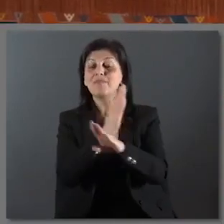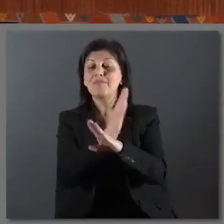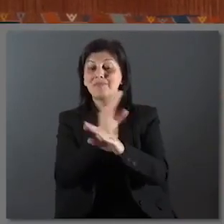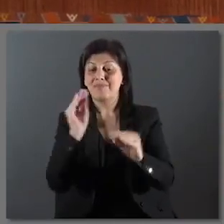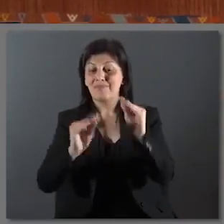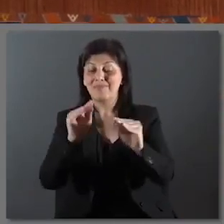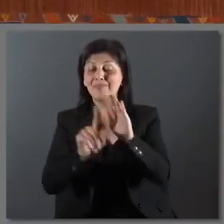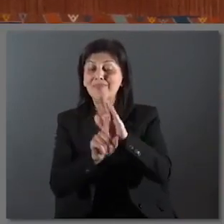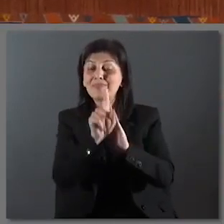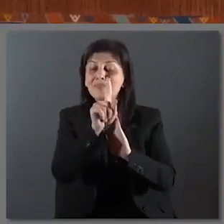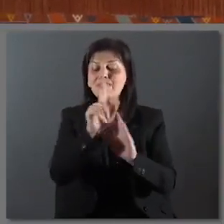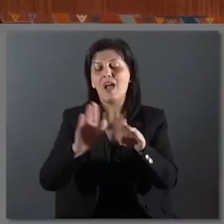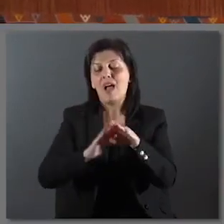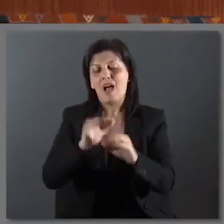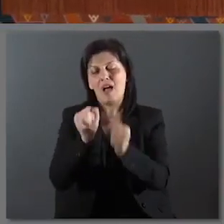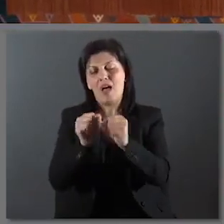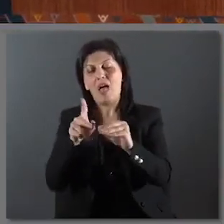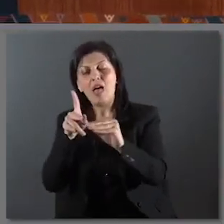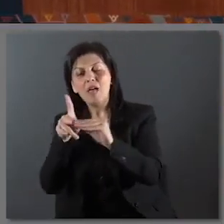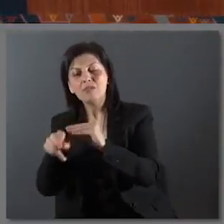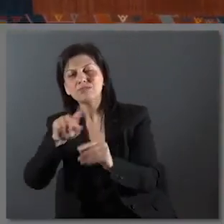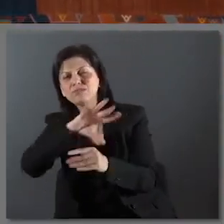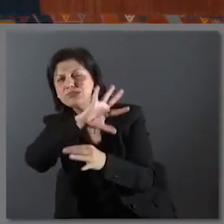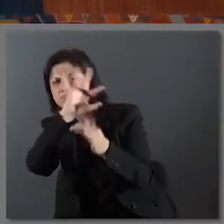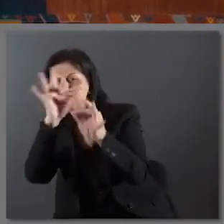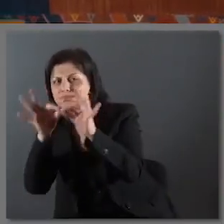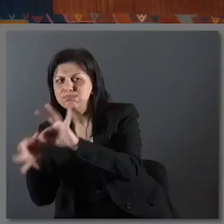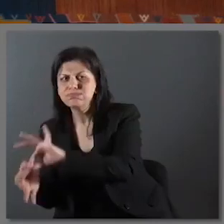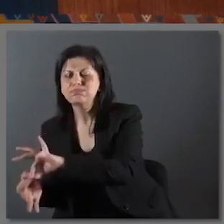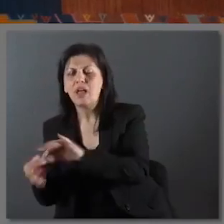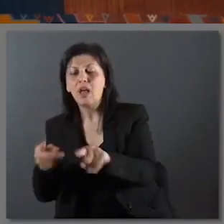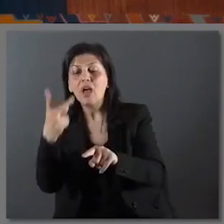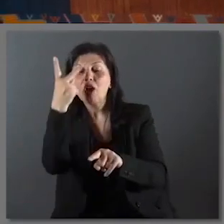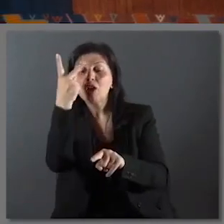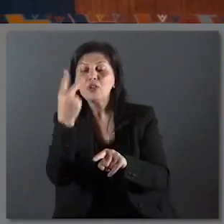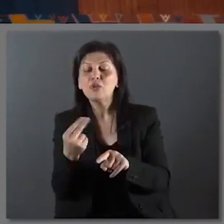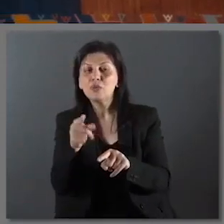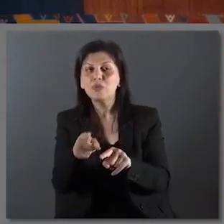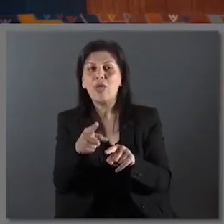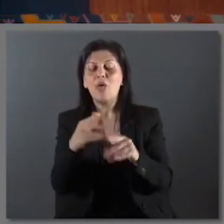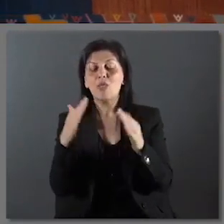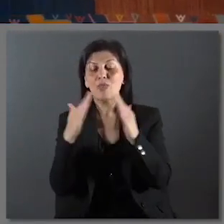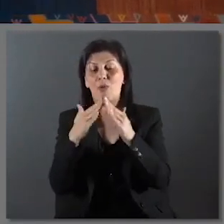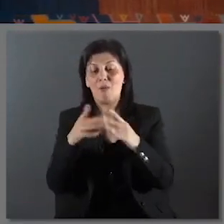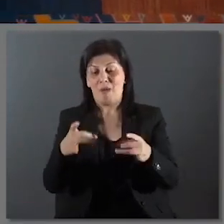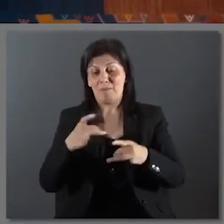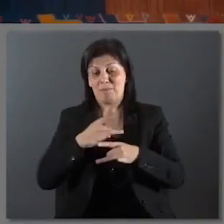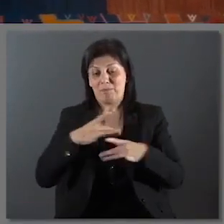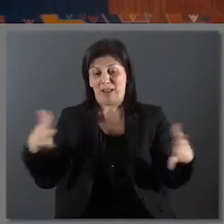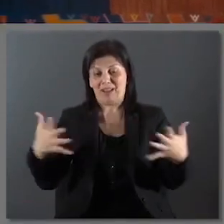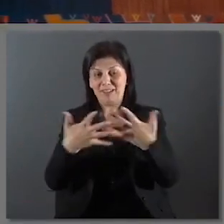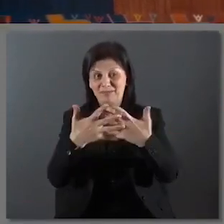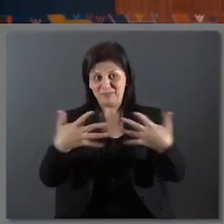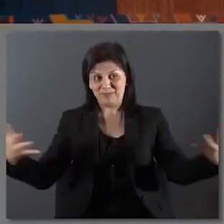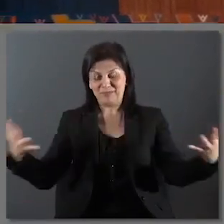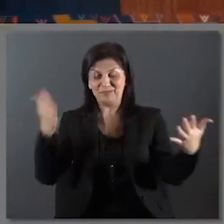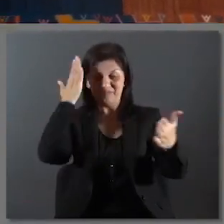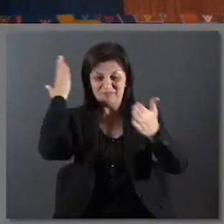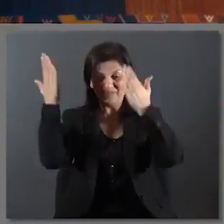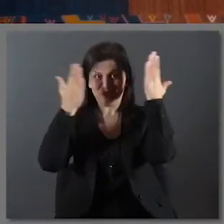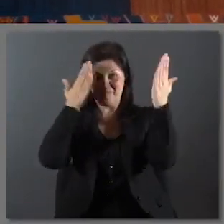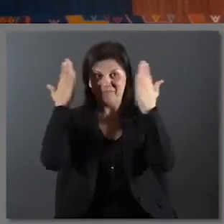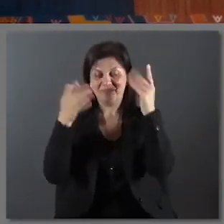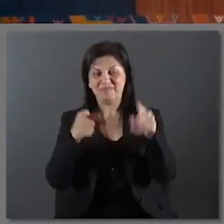ta xalça toxunub hazır olana qədər, bax bu iki tarixdə, iki gündə evdə əməlli başlı bayram apavası hiss